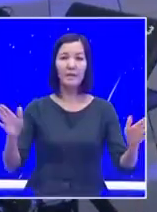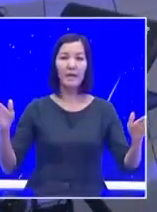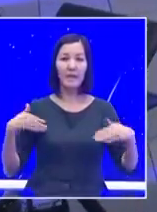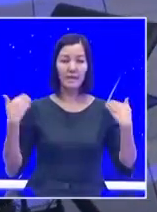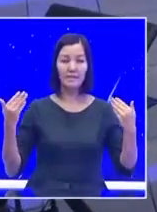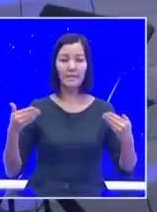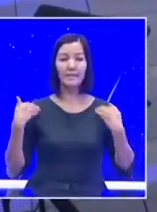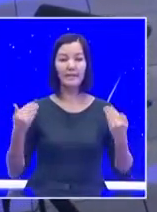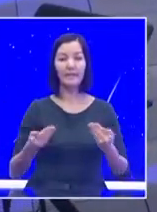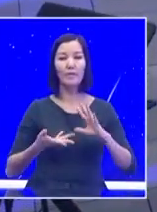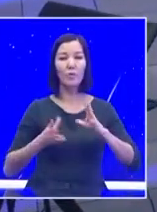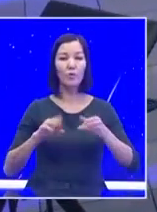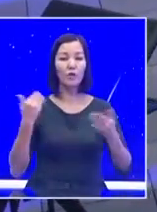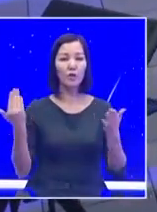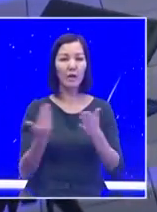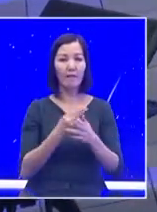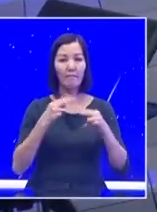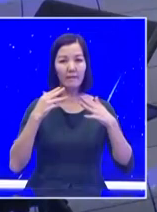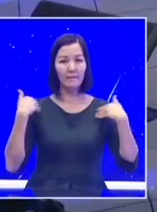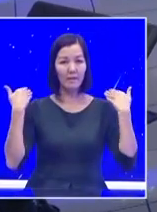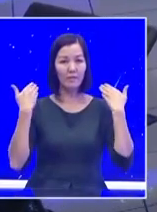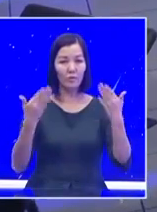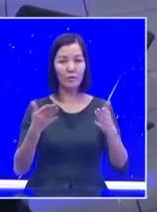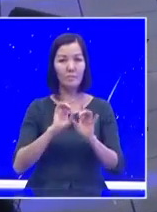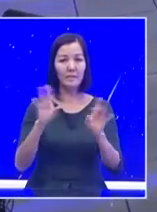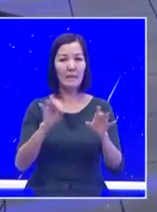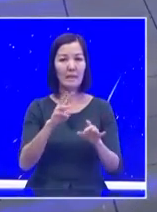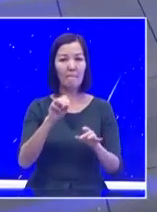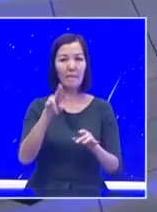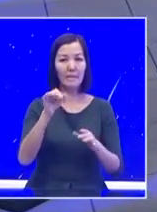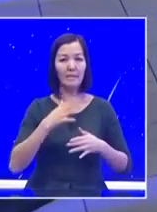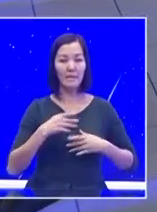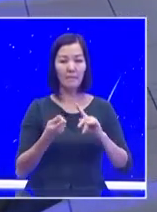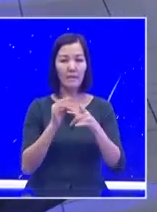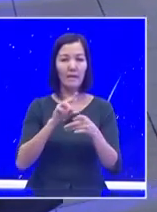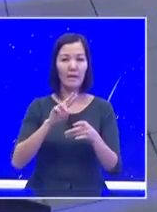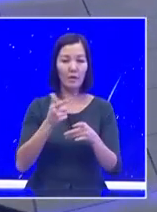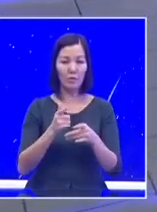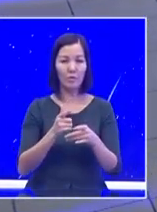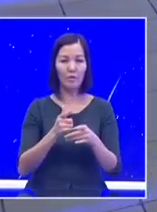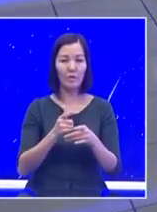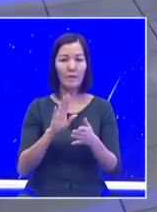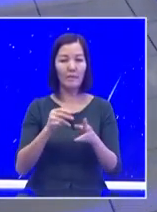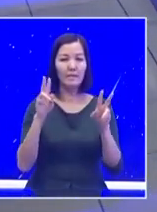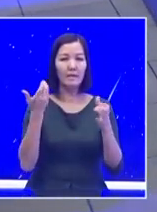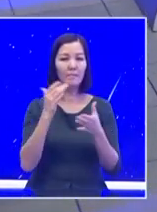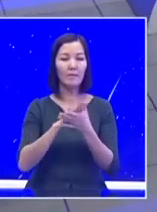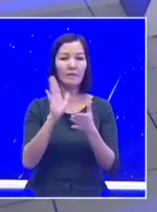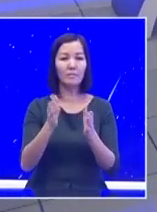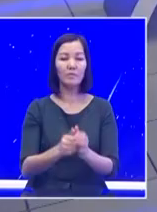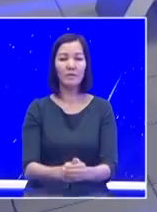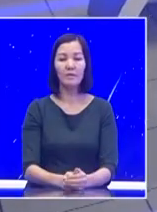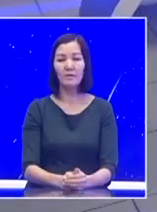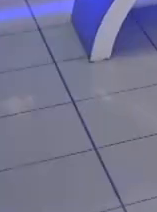Армысыздар, жетсу арнасынан тікелей эфирінде қорытынды жаңалықтар. Студияда Мадина Берікқызы, сауда аудармада Айгүл Жұмашқызы. Бүгін көретіндеріңіз.